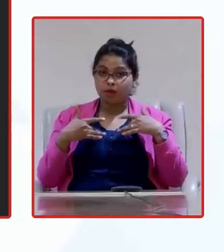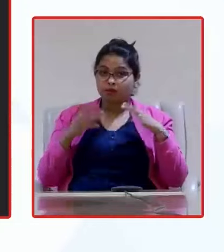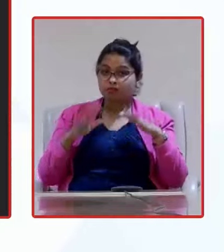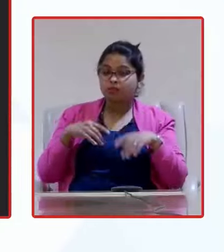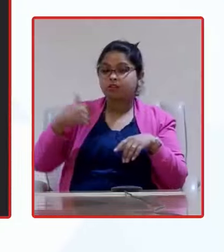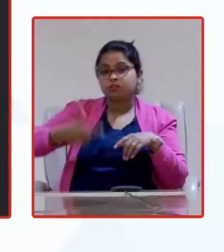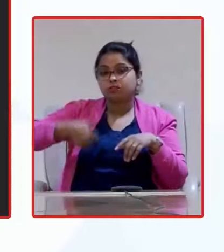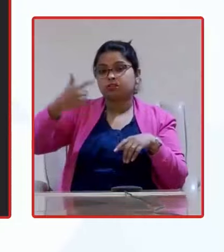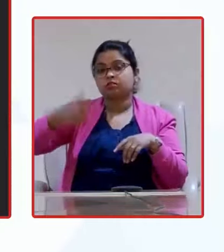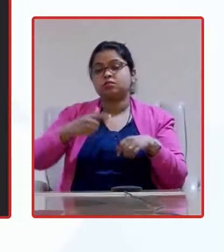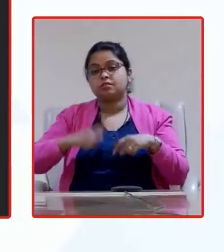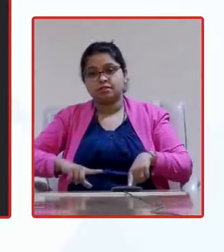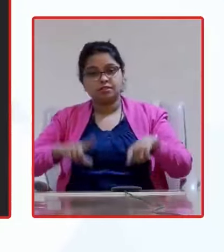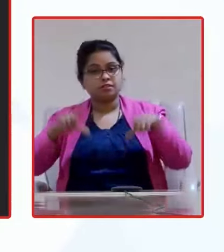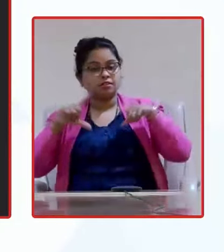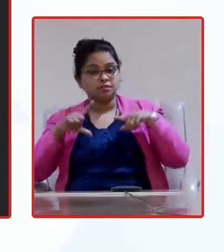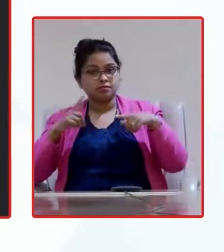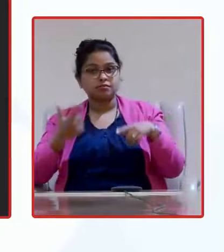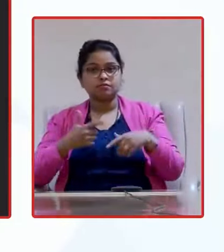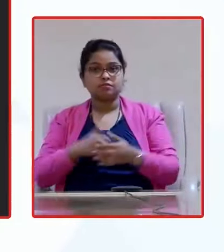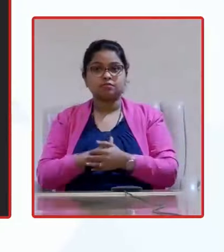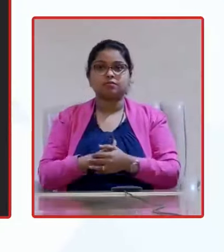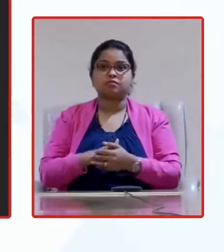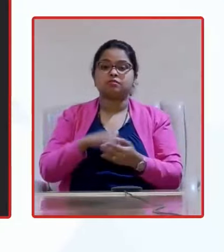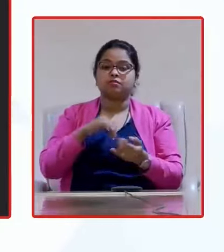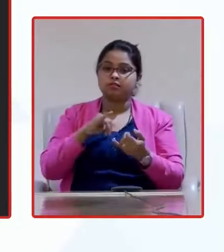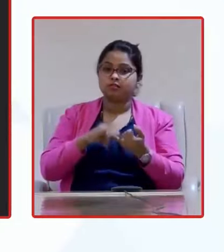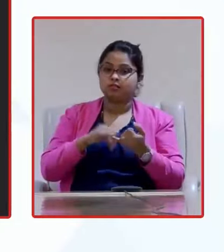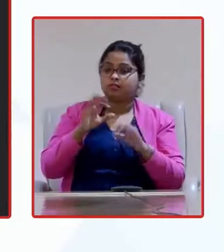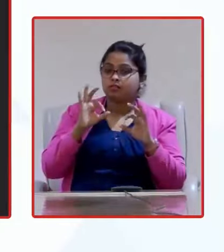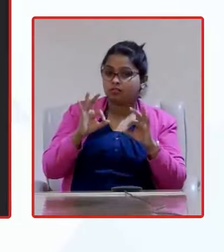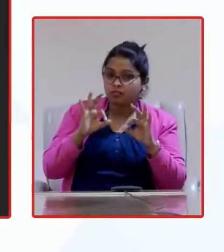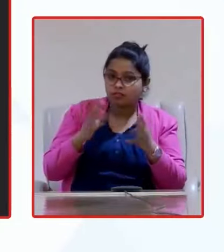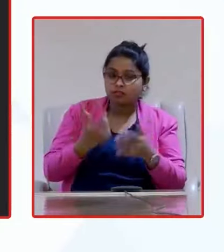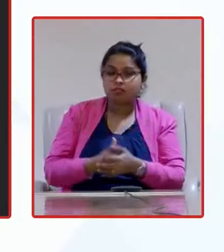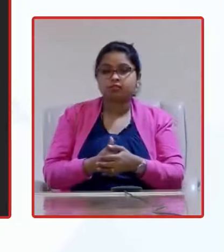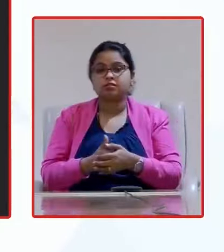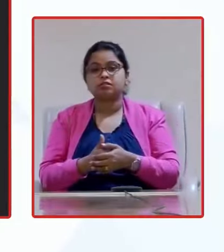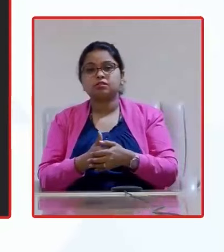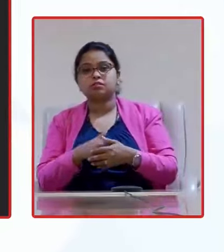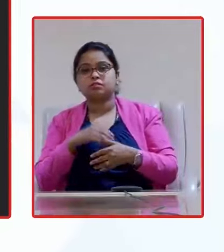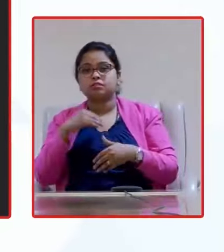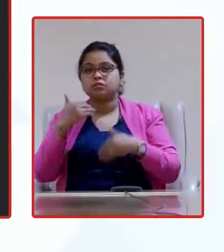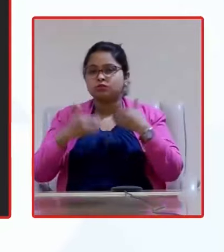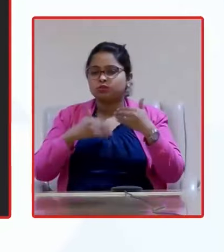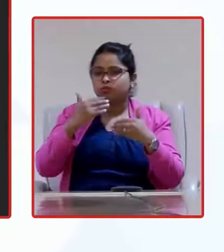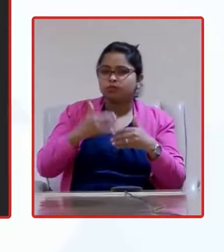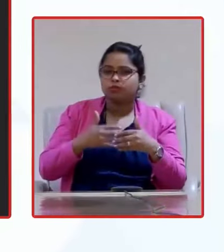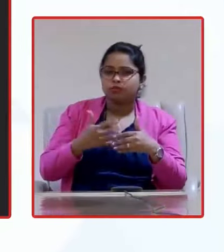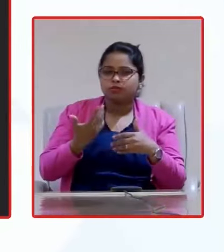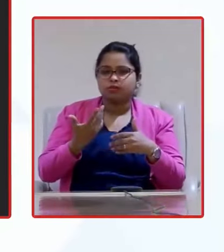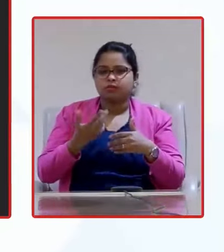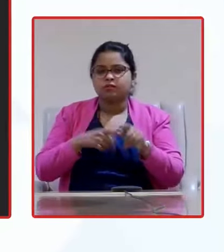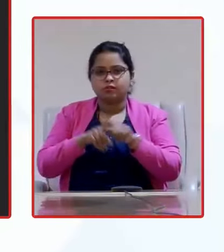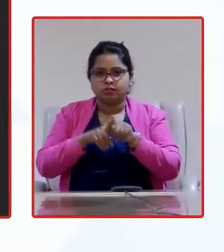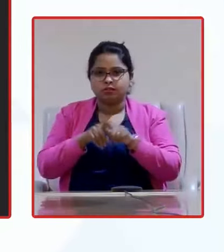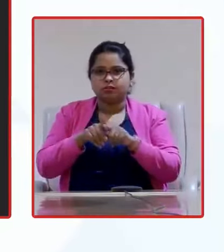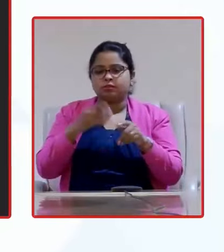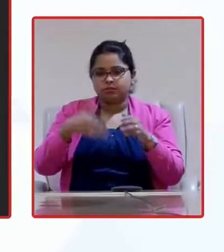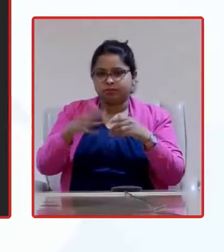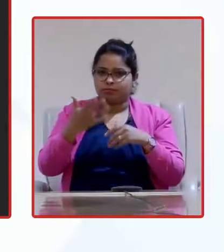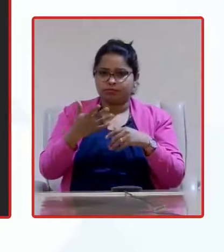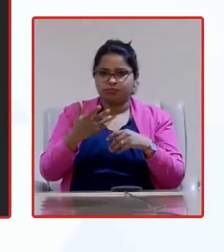daily life for savoring. Allow good moments to sink in, to soak in. Like, जब ये session भी